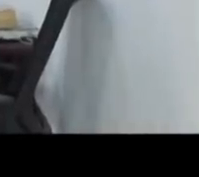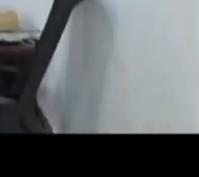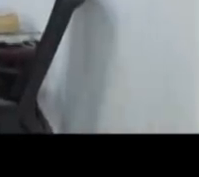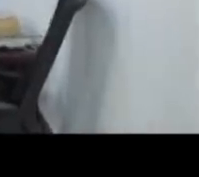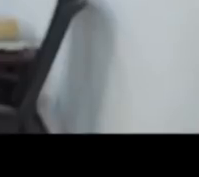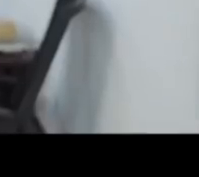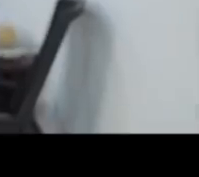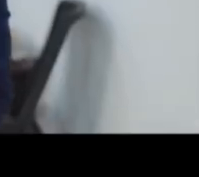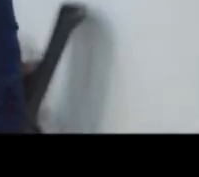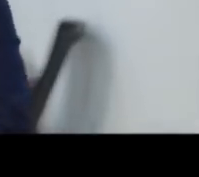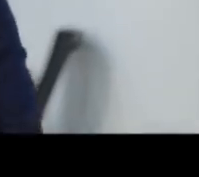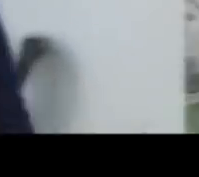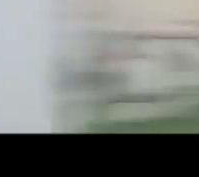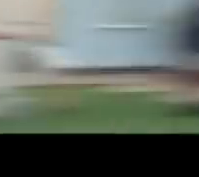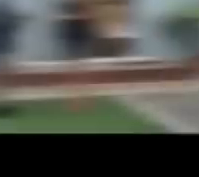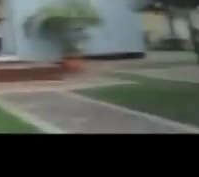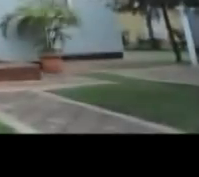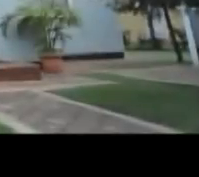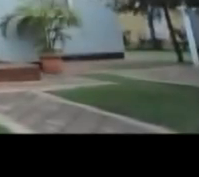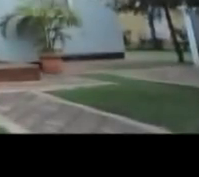C'est les déchets qui parlent. Un bon bon état.